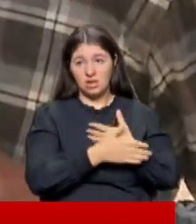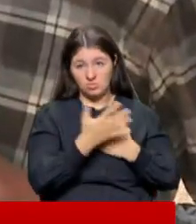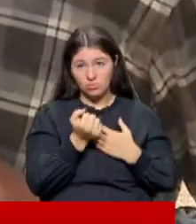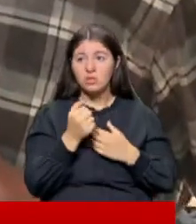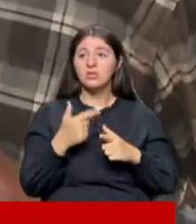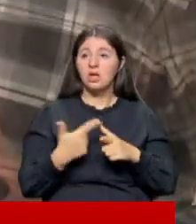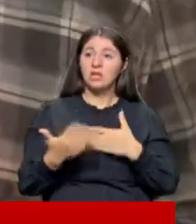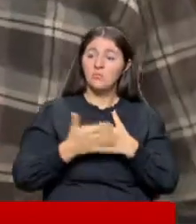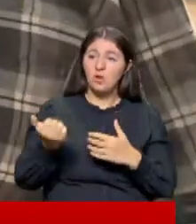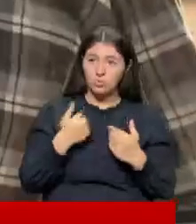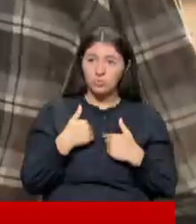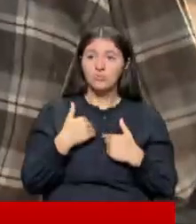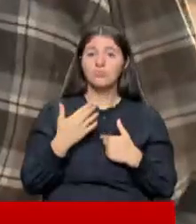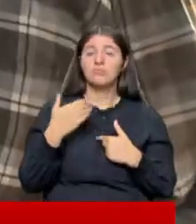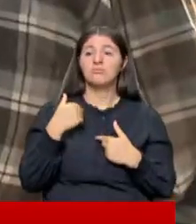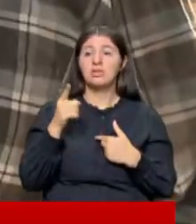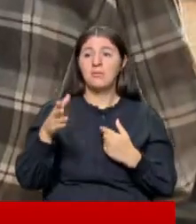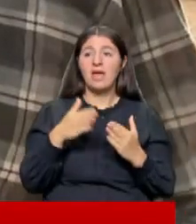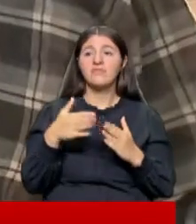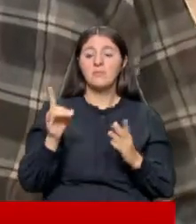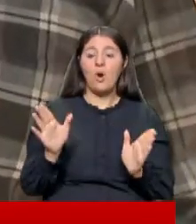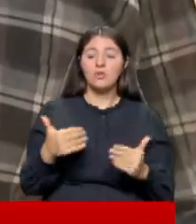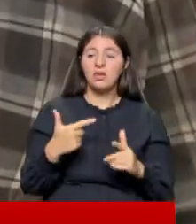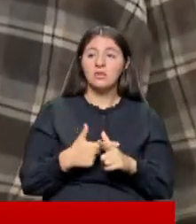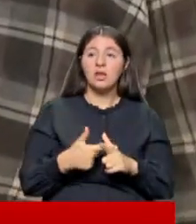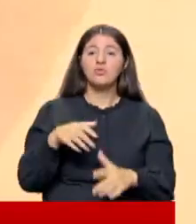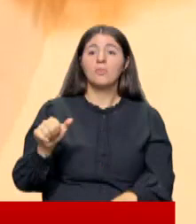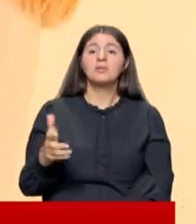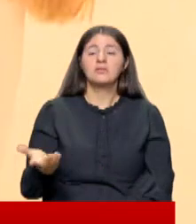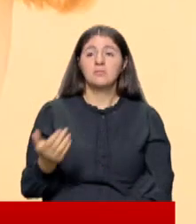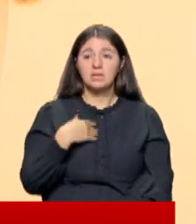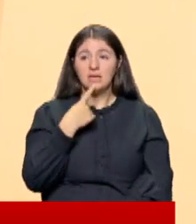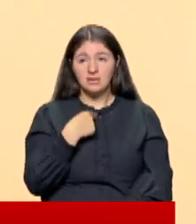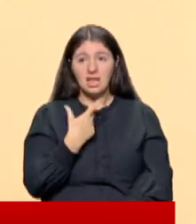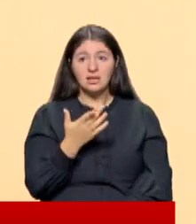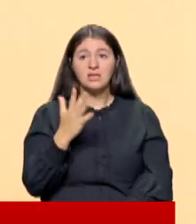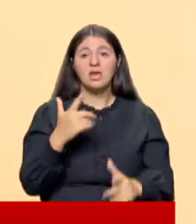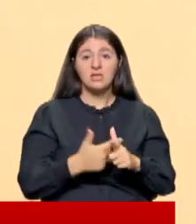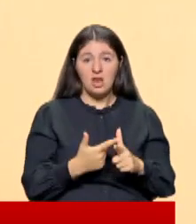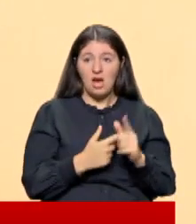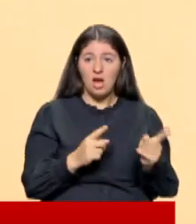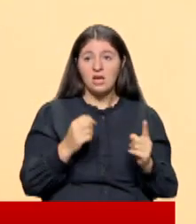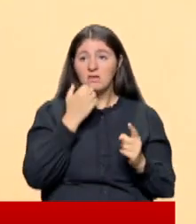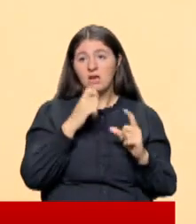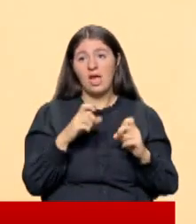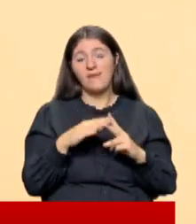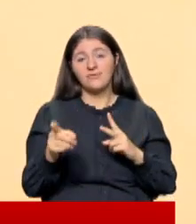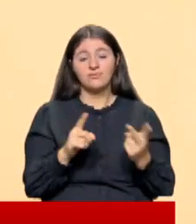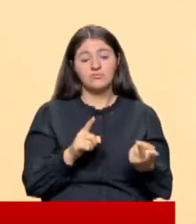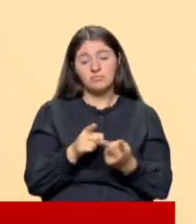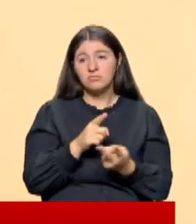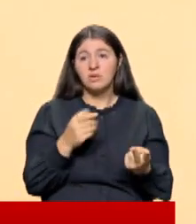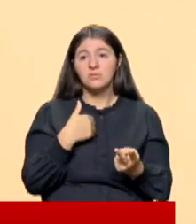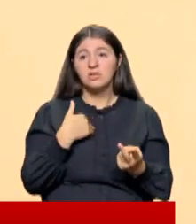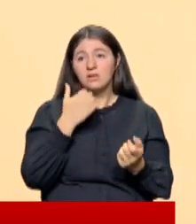depremzedelerimi alıyorum Sen gidip bir daire değil de bir odaya kiralayamazsın bize dediler ki ya kira artık